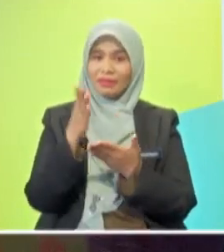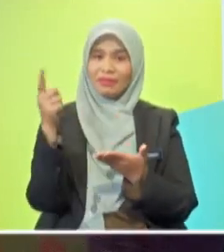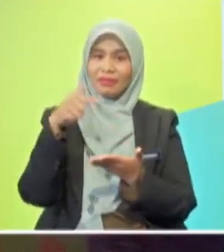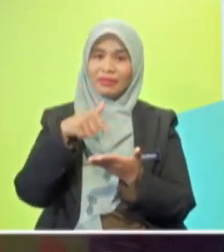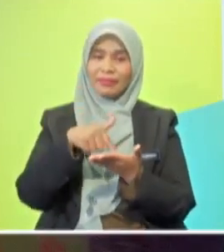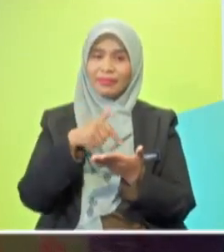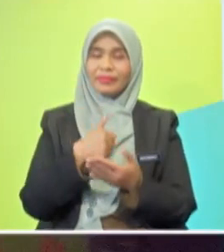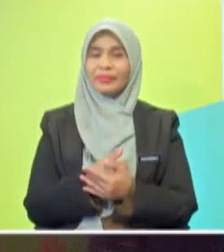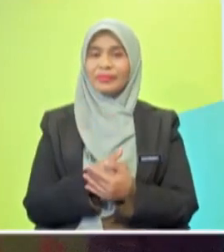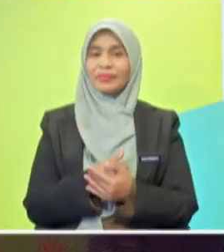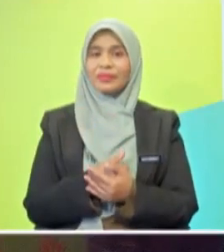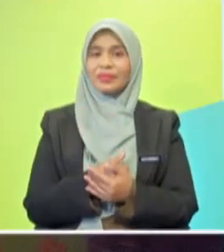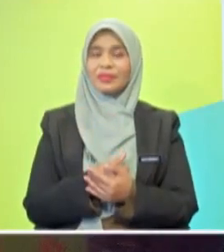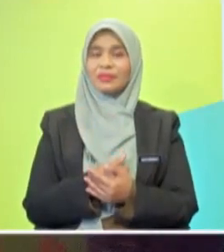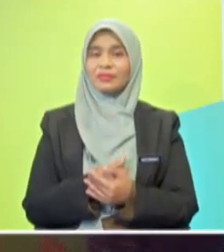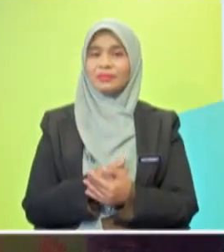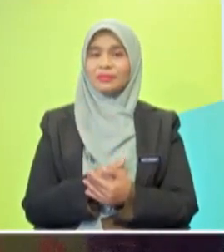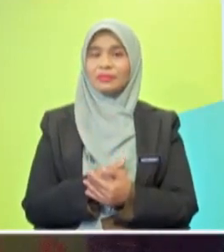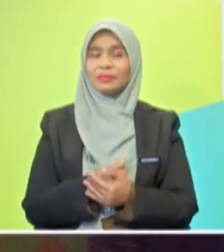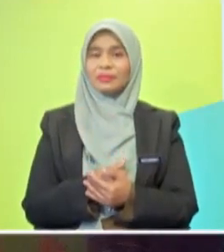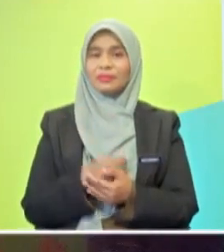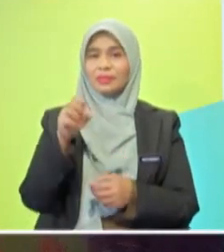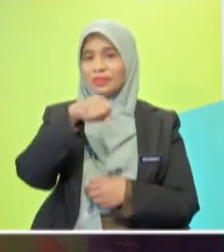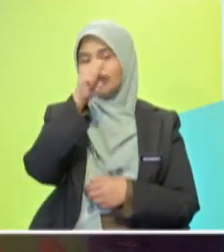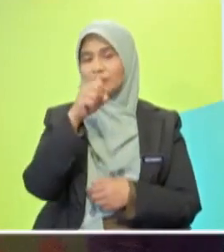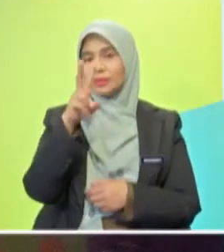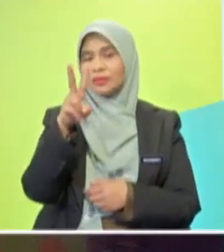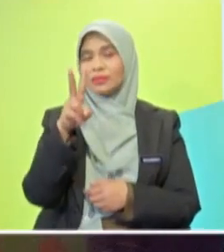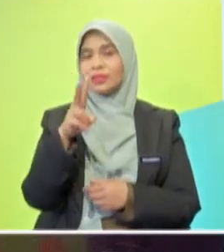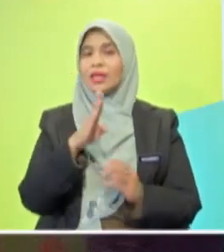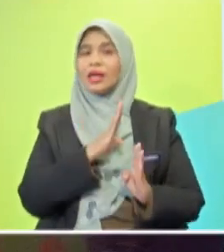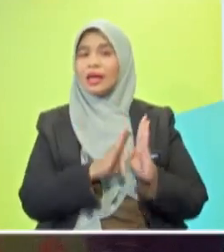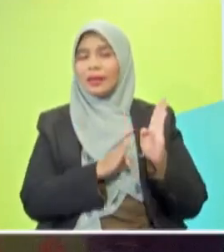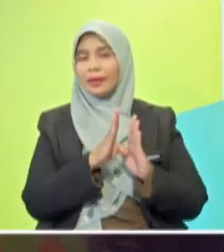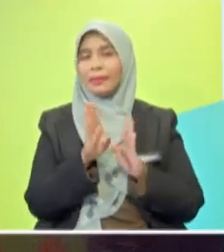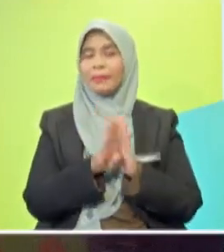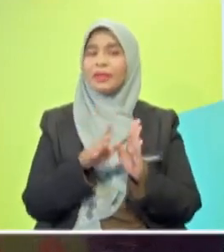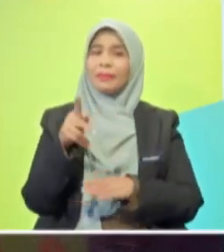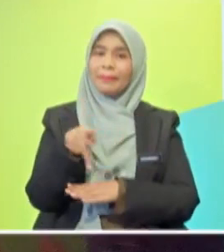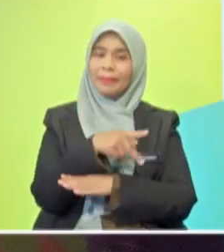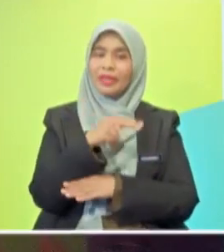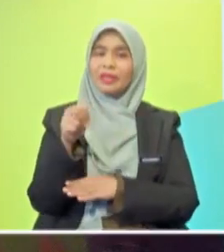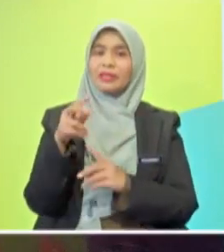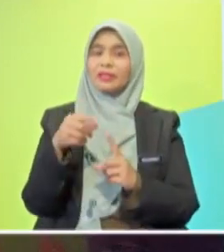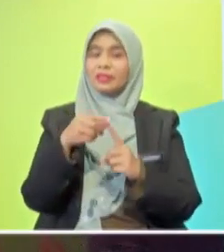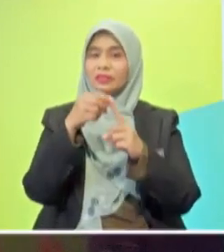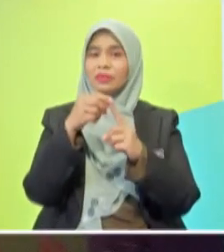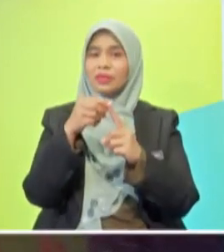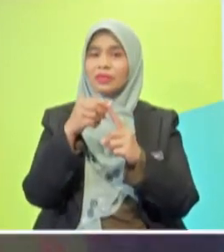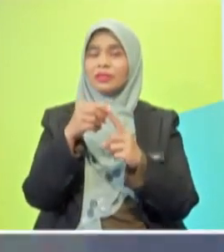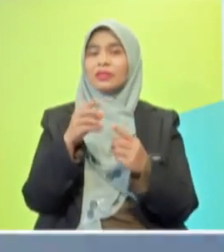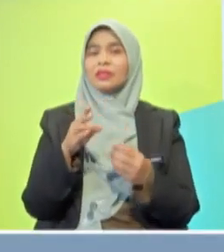Ustazah. Okey, baiklah. Soalan kedua berikut adalah adab-adab berpakaian kecuali A, membaca